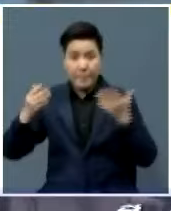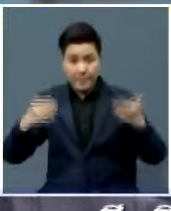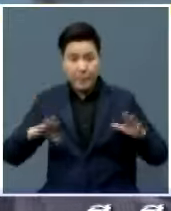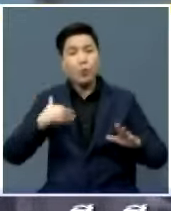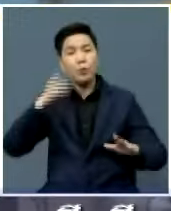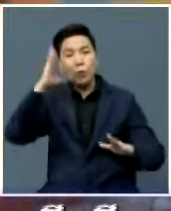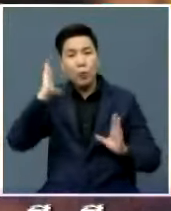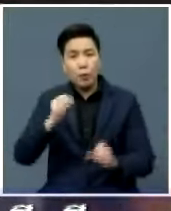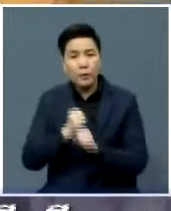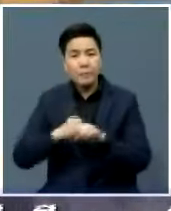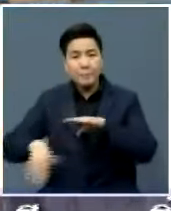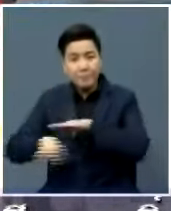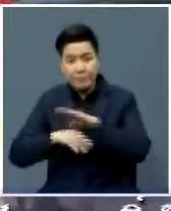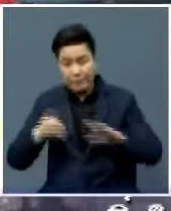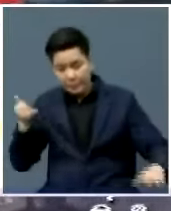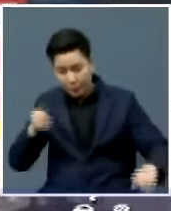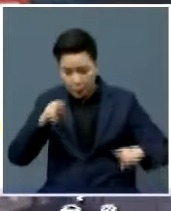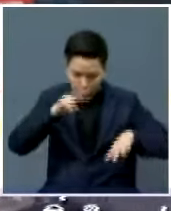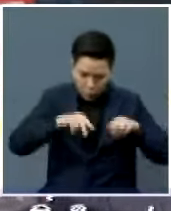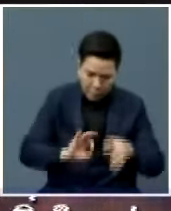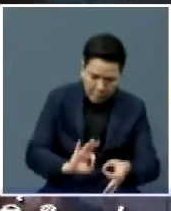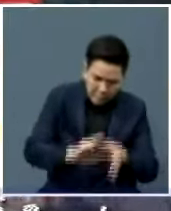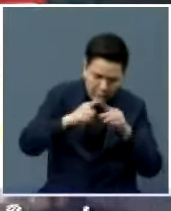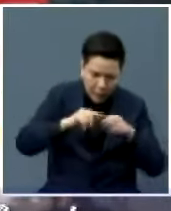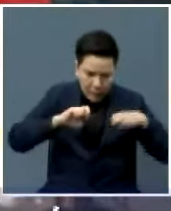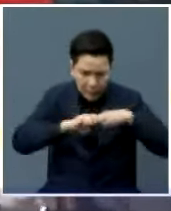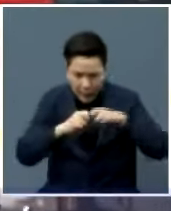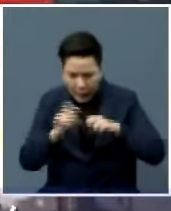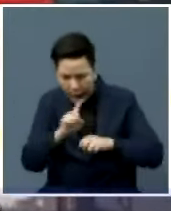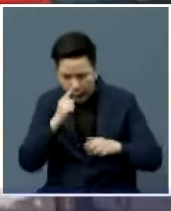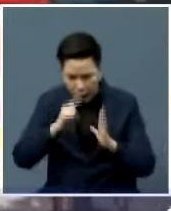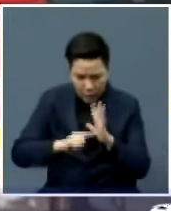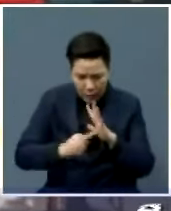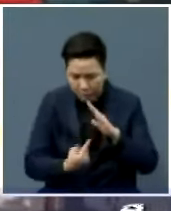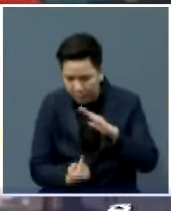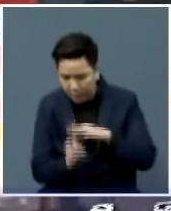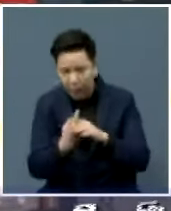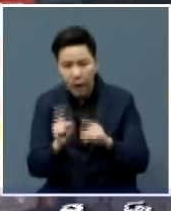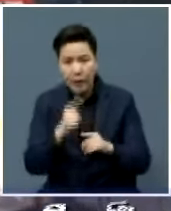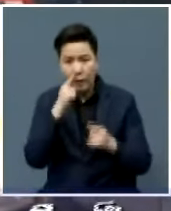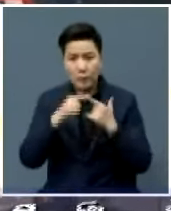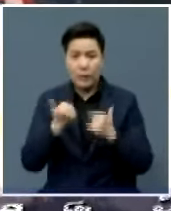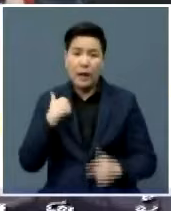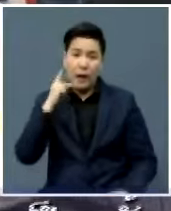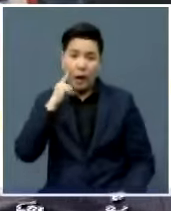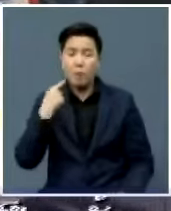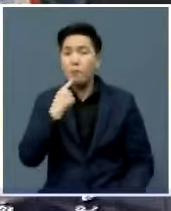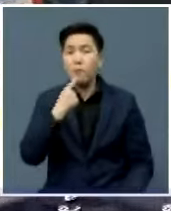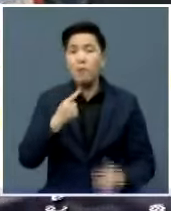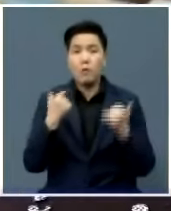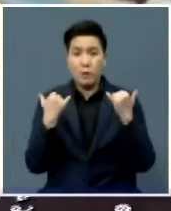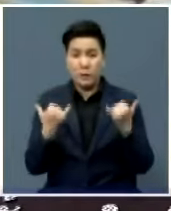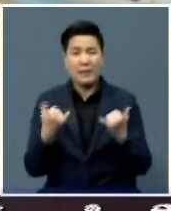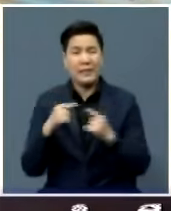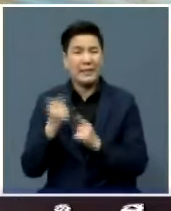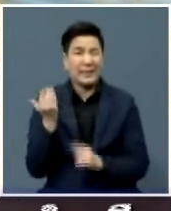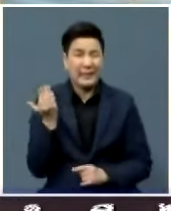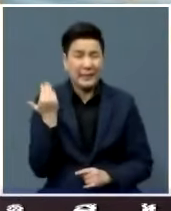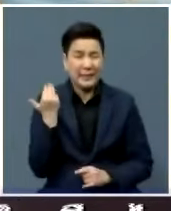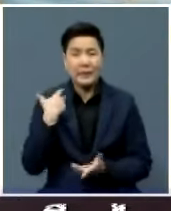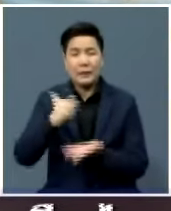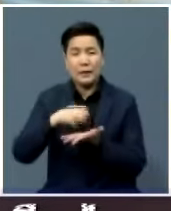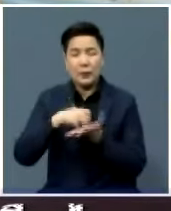นจะได้ให้เจ้าหน้าที่พิสูจน์หลักฐานเข้าตรวจสอบหาสาเหตุของการเกิดเพลิงไหม้ครั้งนี้ต่อไปมีอัปเดตล่าสุดนะคะคุณผู้ชมจากเมื่อสักครู่